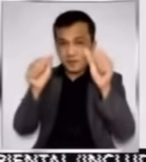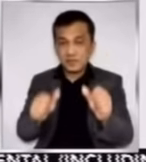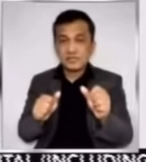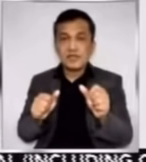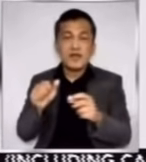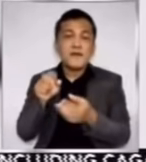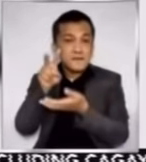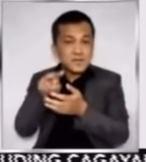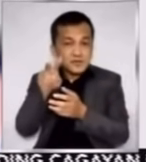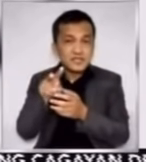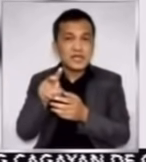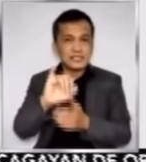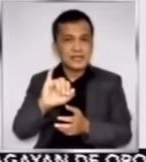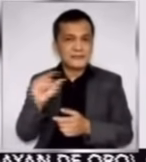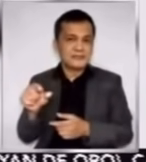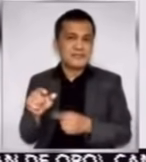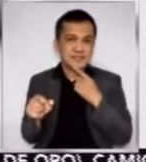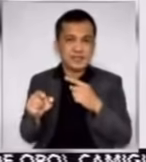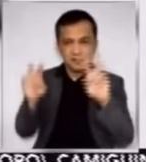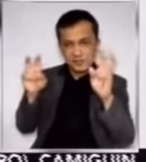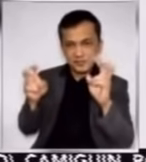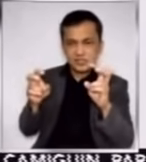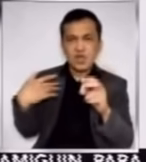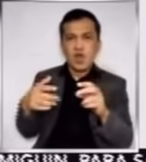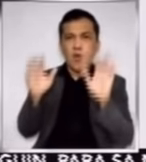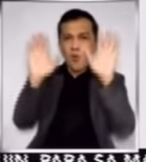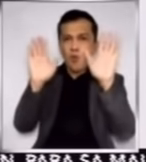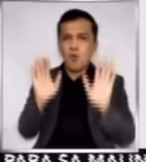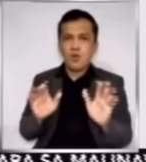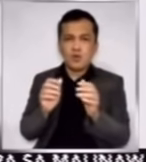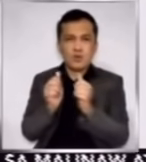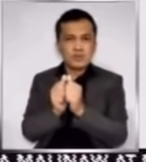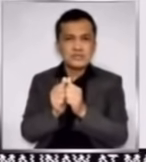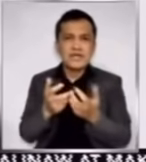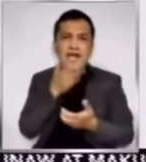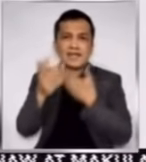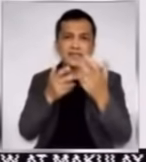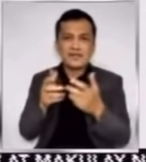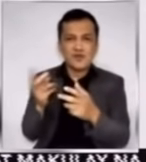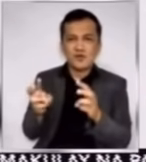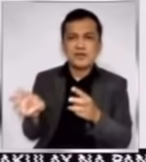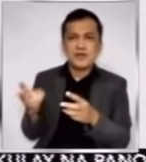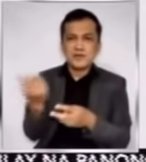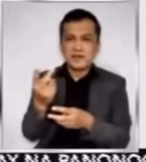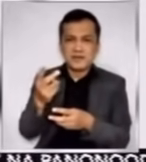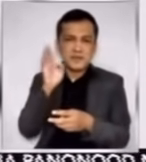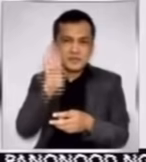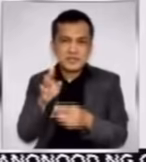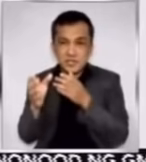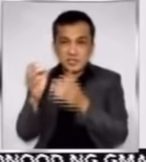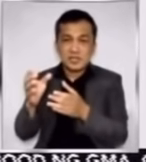Instagram account. Tinawag niya itong spectacular with matching shoutout sa magkapatid. Napakomment din si Martin Garrix, ang